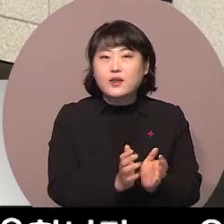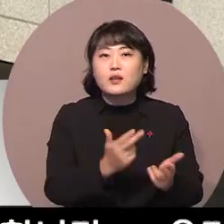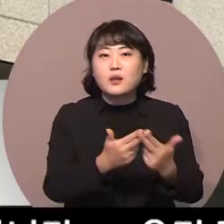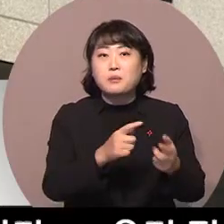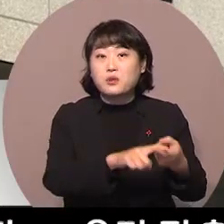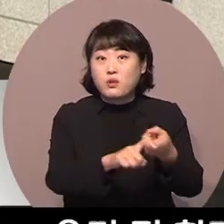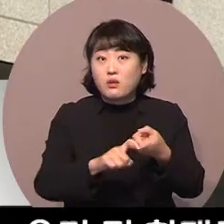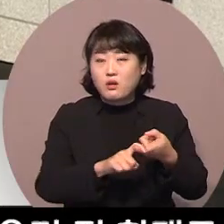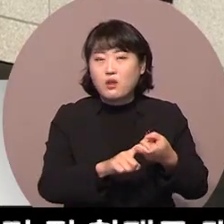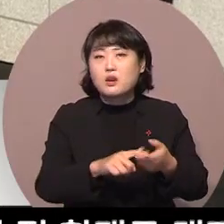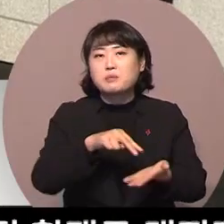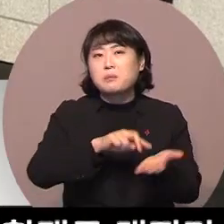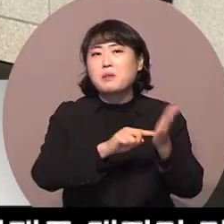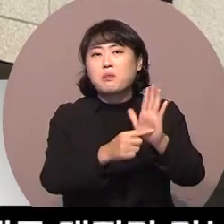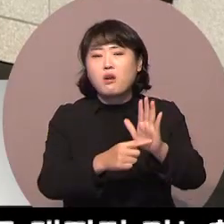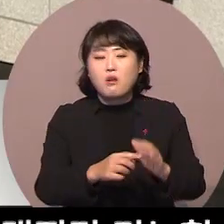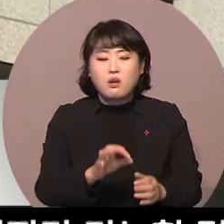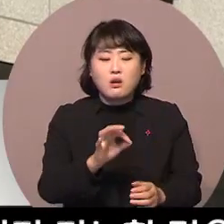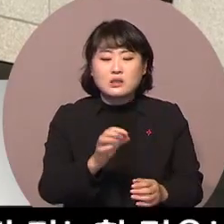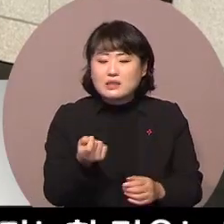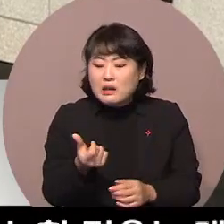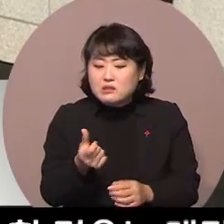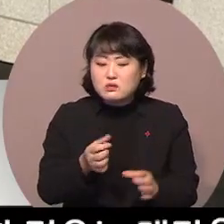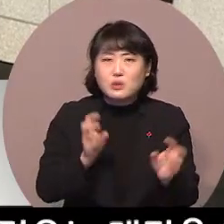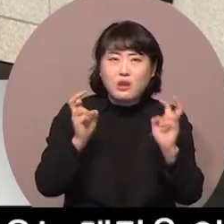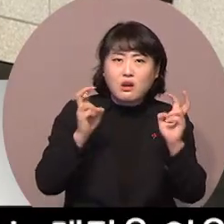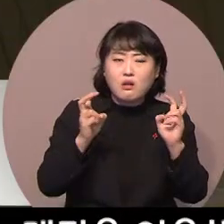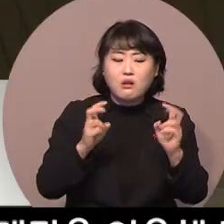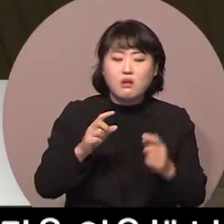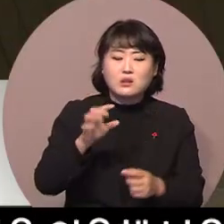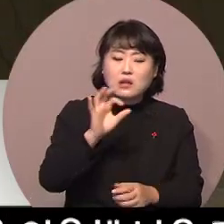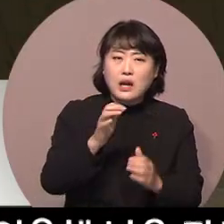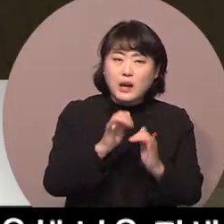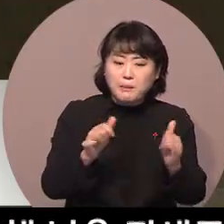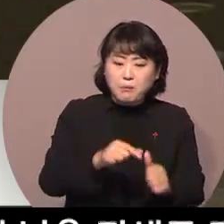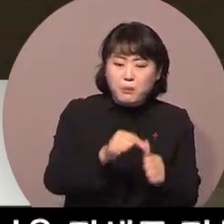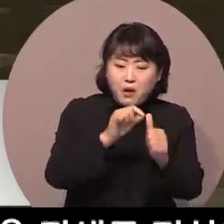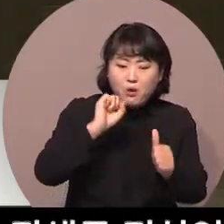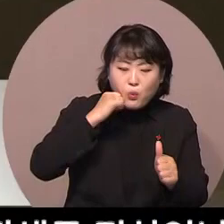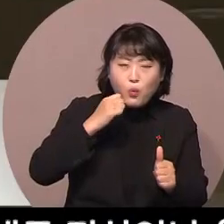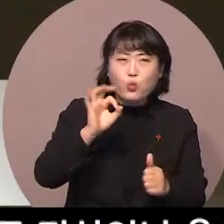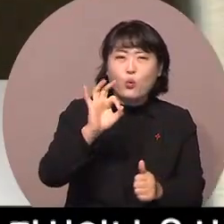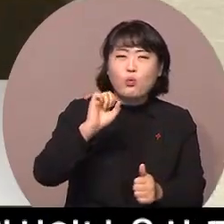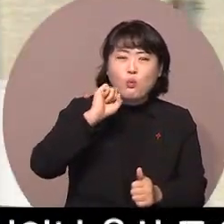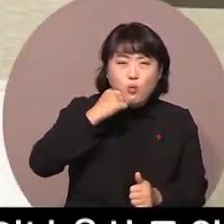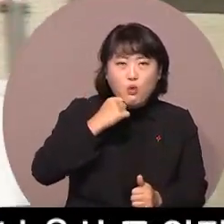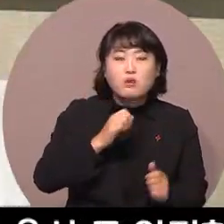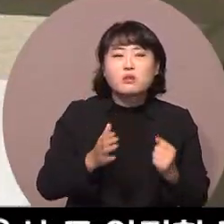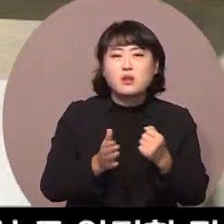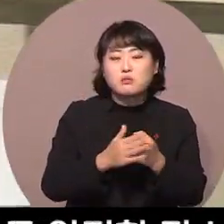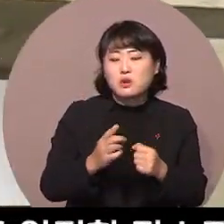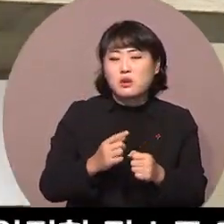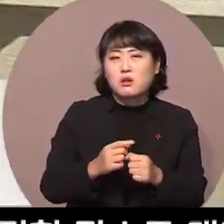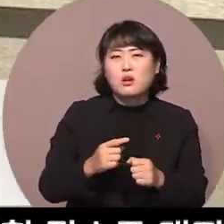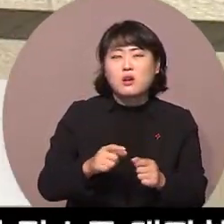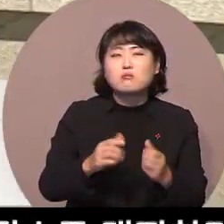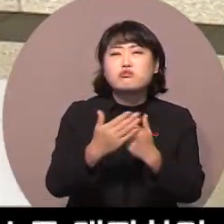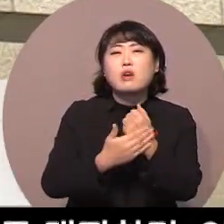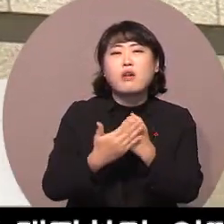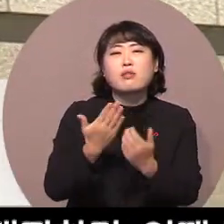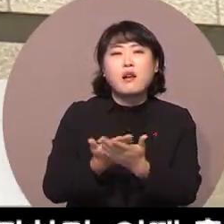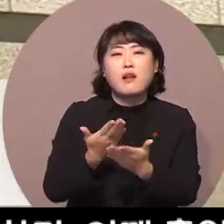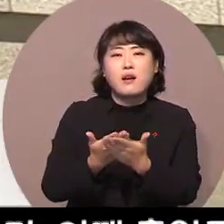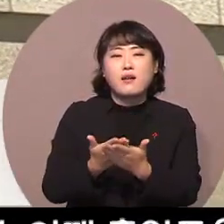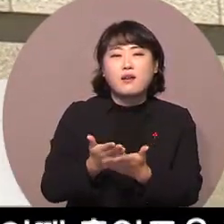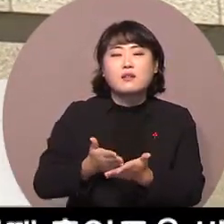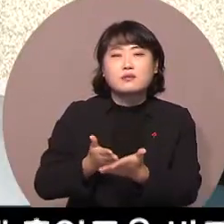사업장은 인력난과 자금난으로 대응이 어렵다며 다음달 일을 국회에서 중대재해 처벌법 적용을 유의하는